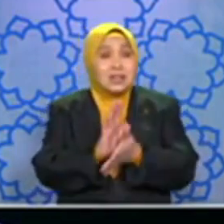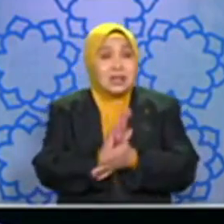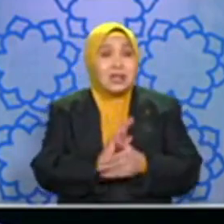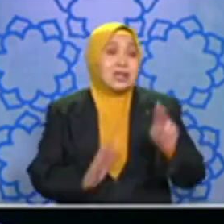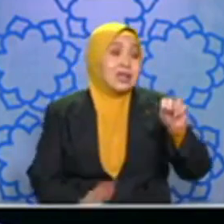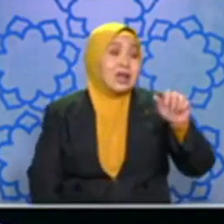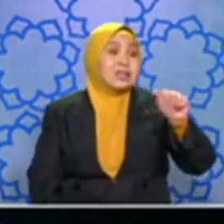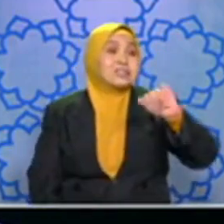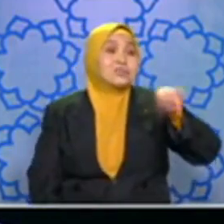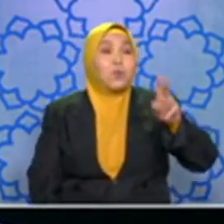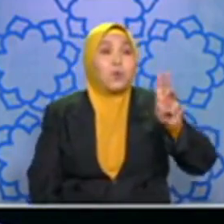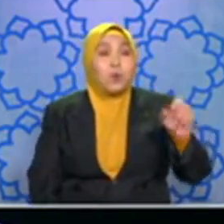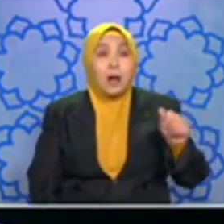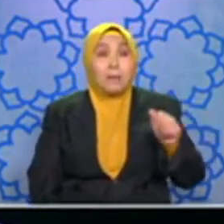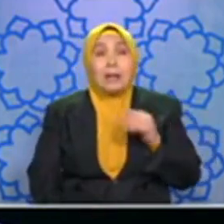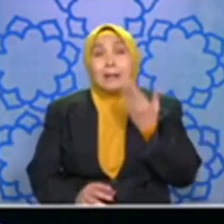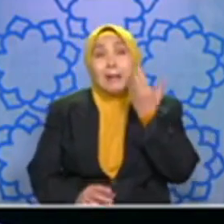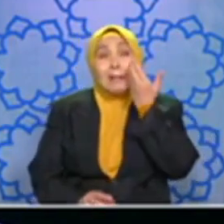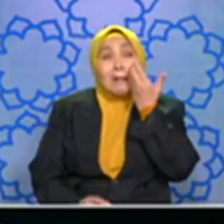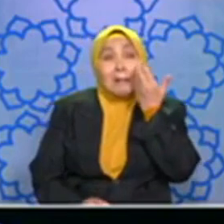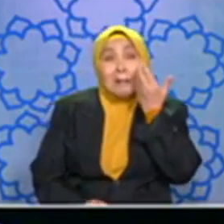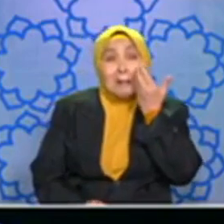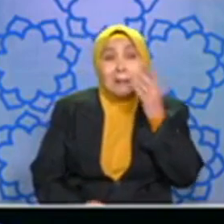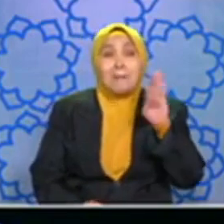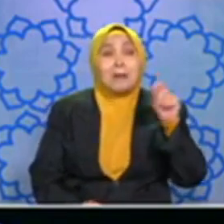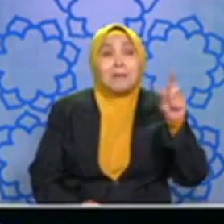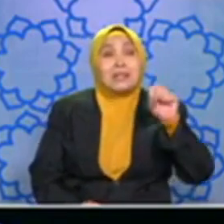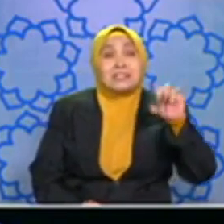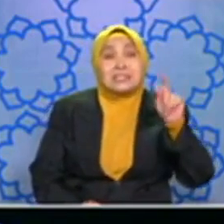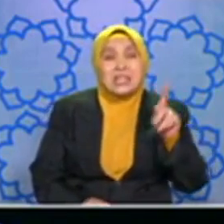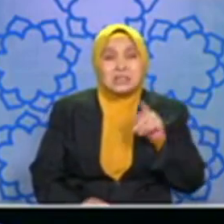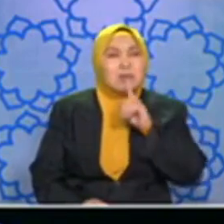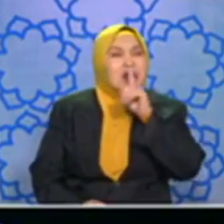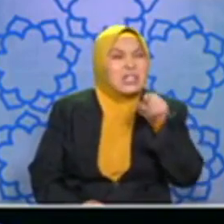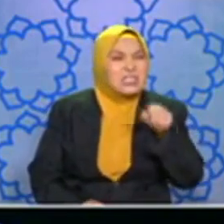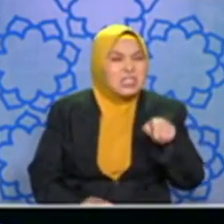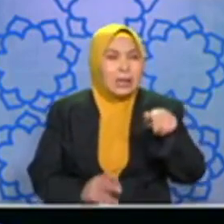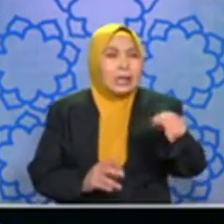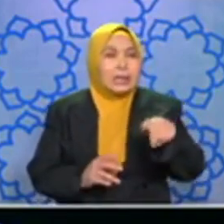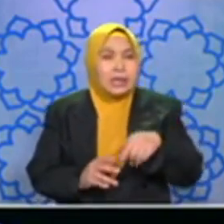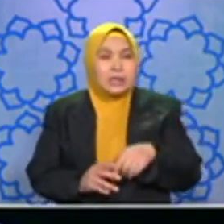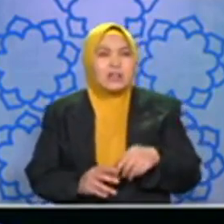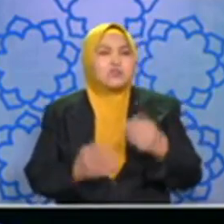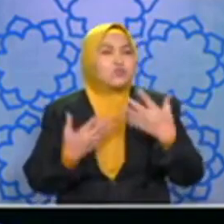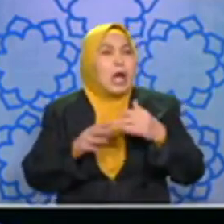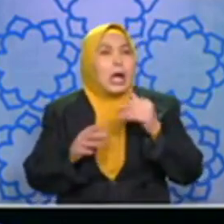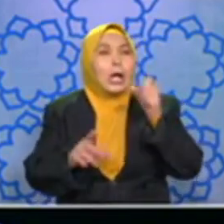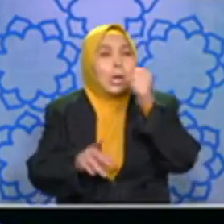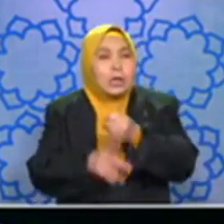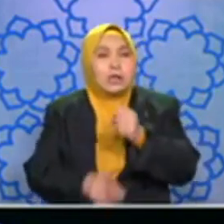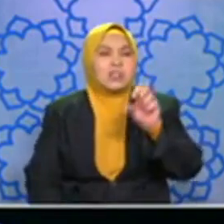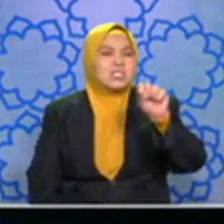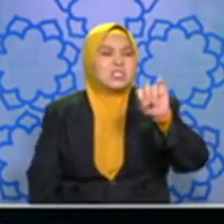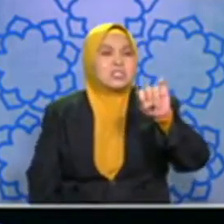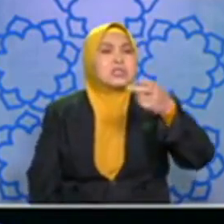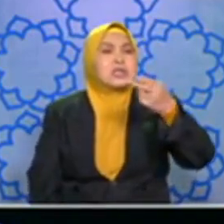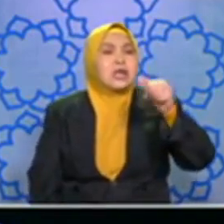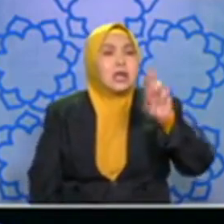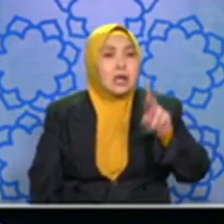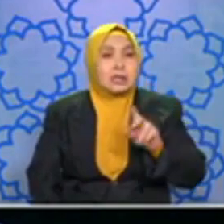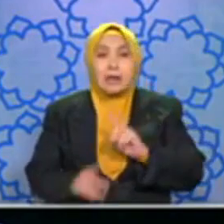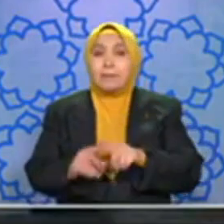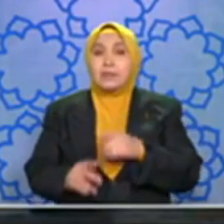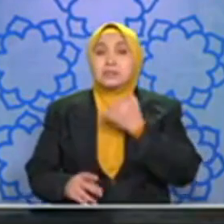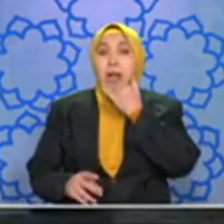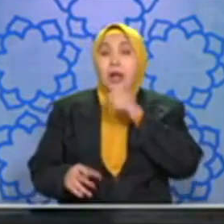ini maksudnya apa? Berbisik-bisik dia cakap, "Eh, sebenarnya engkau ni kena sihir." Sihir ini sebenarnya sesuatu yang hebat tetapi salah,